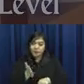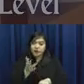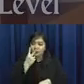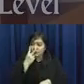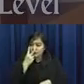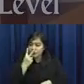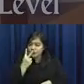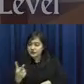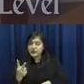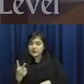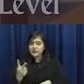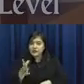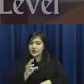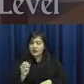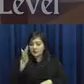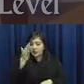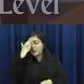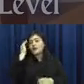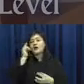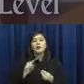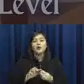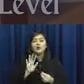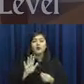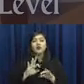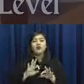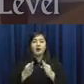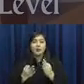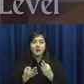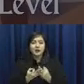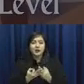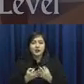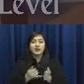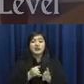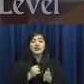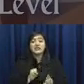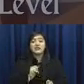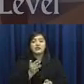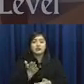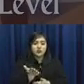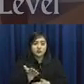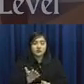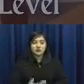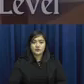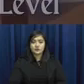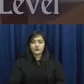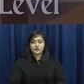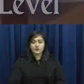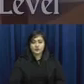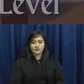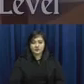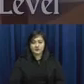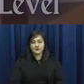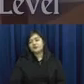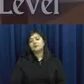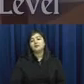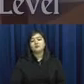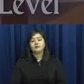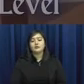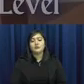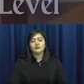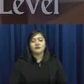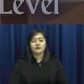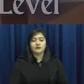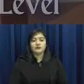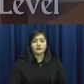at nakakakilala sa pamilya, kayo yun. You see? Kaya, pero siyempre, of course, hindi natin matatawaran ang wisdom ng Diyos sa